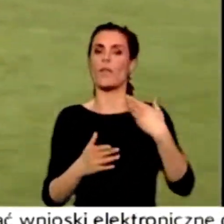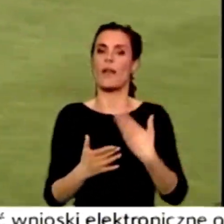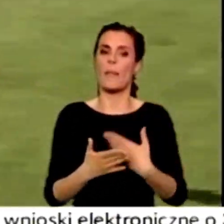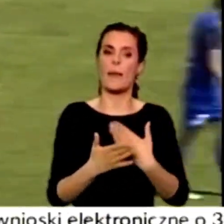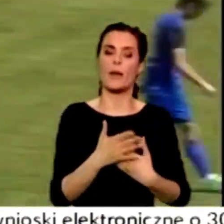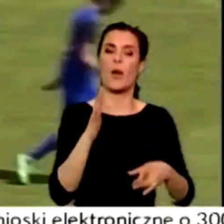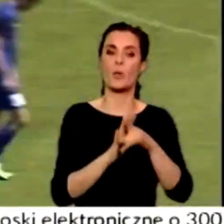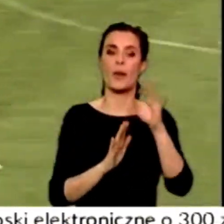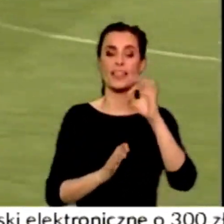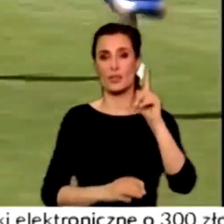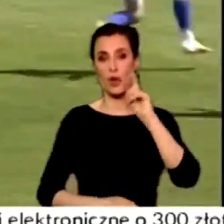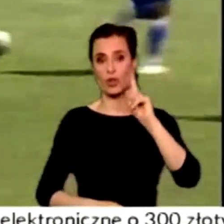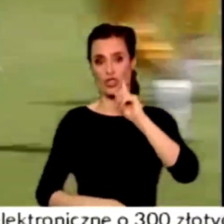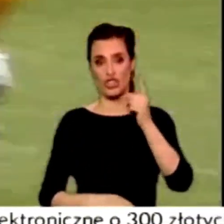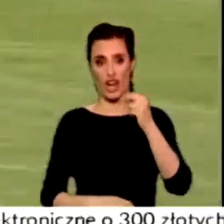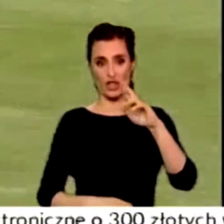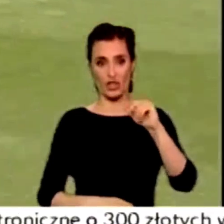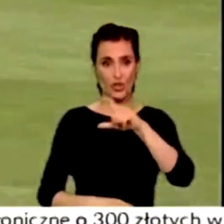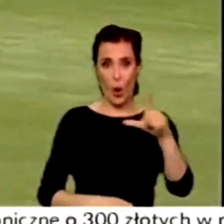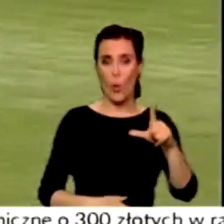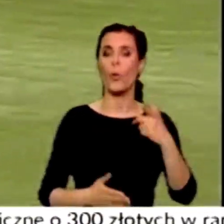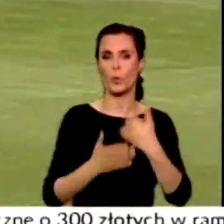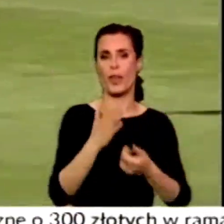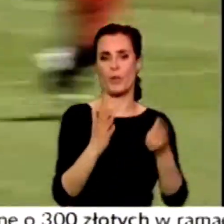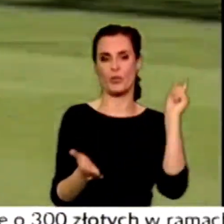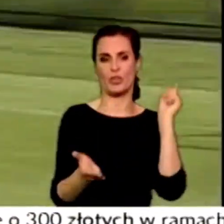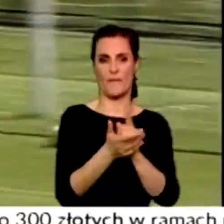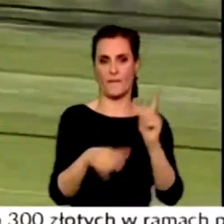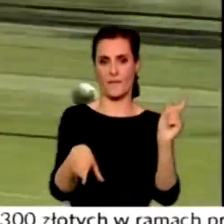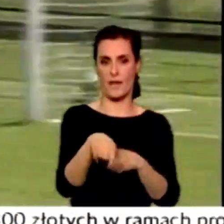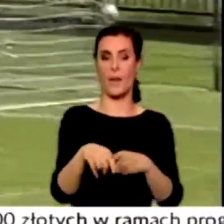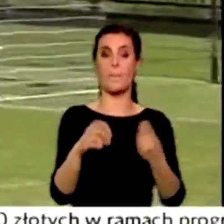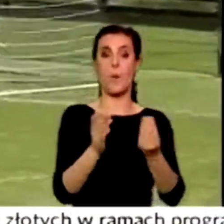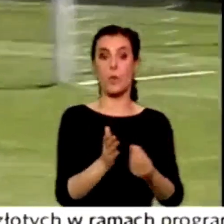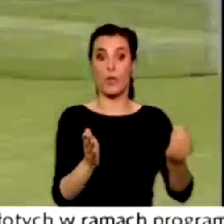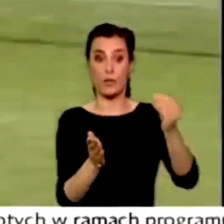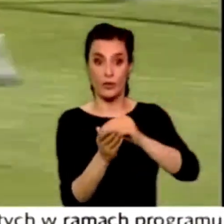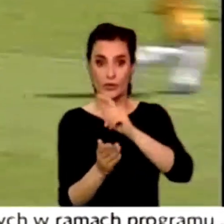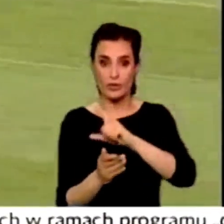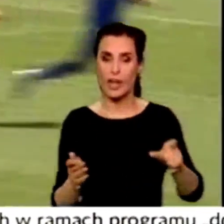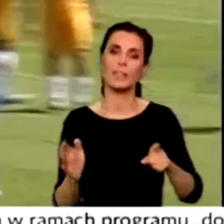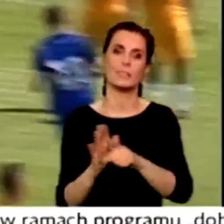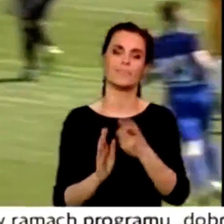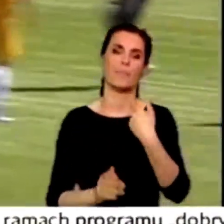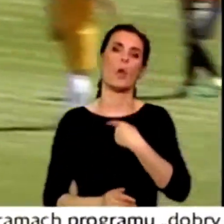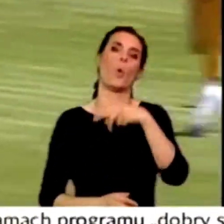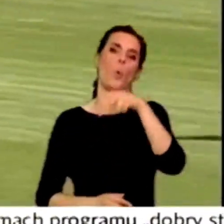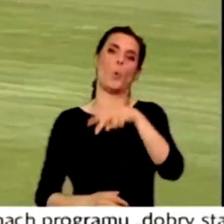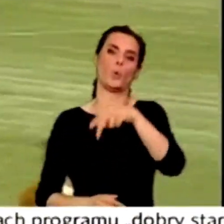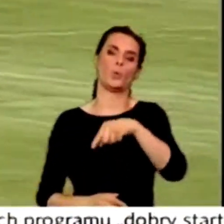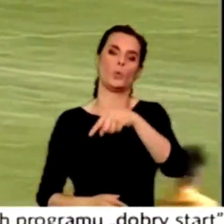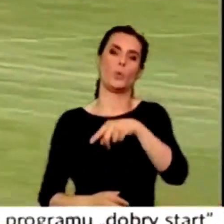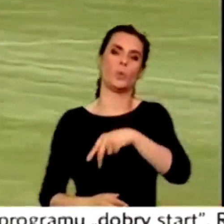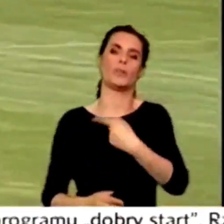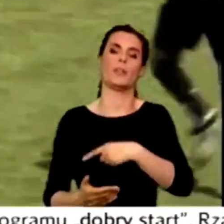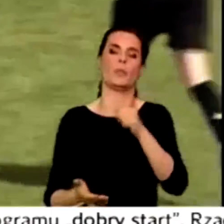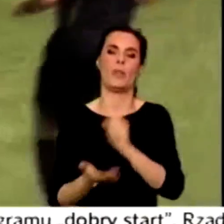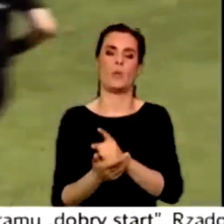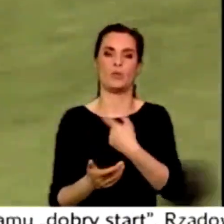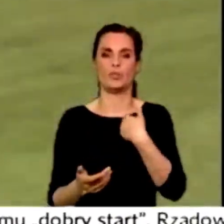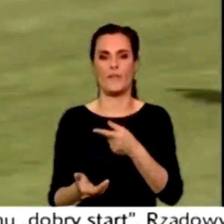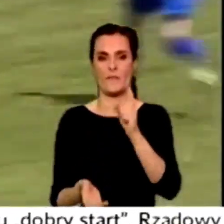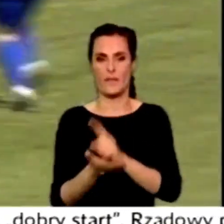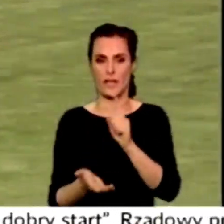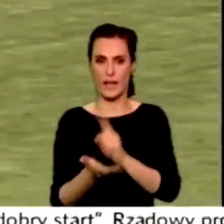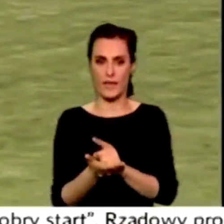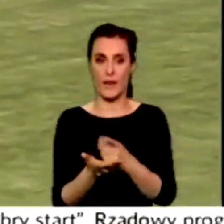Ernestowi Dzięciołowi znów pomógł rykoszet. Dogrywka należała już do gości. W niej w roli głównej wystąpił Oskar Perzyna,